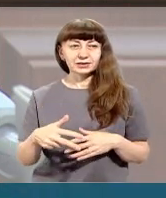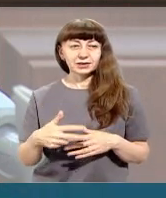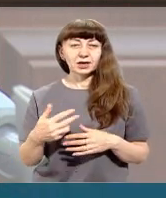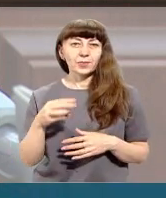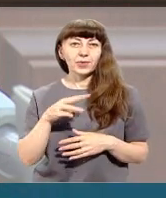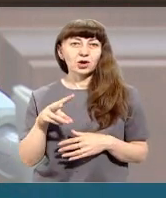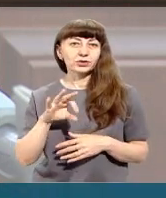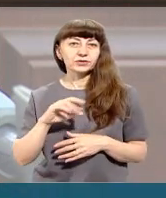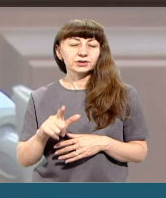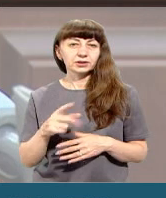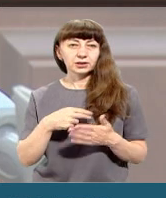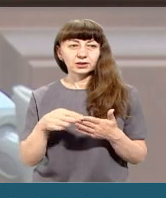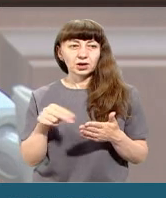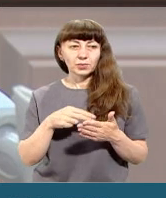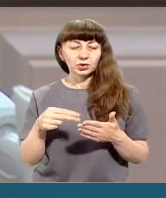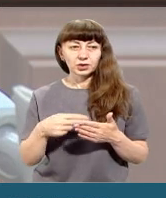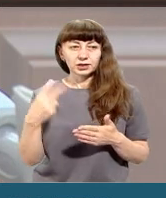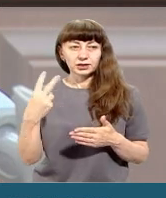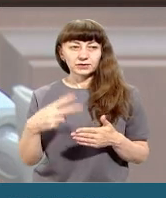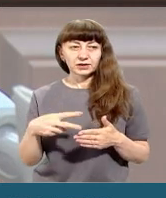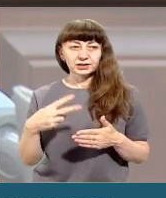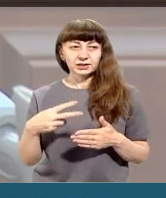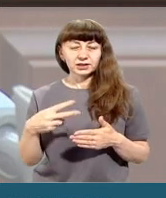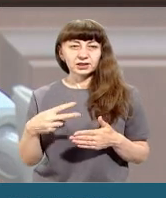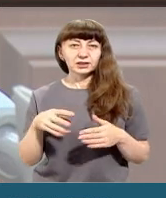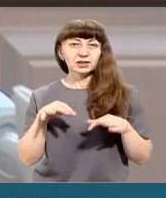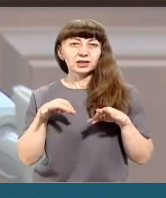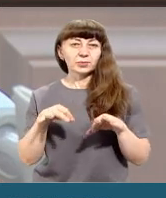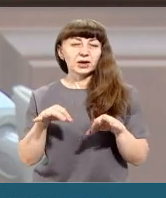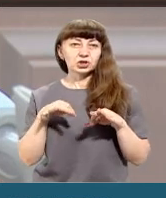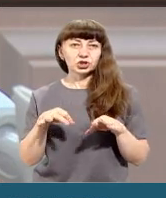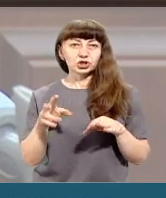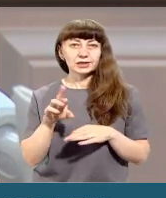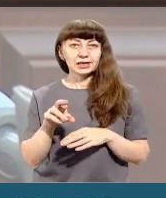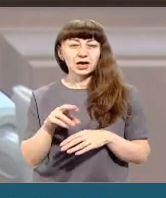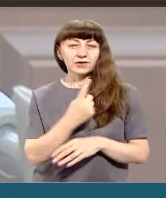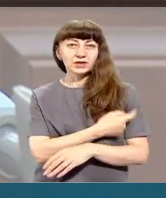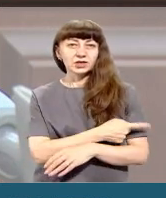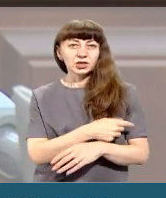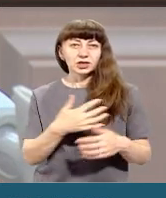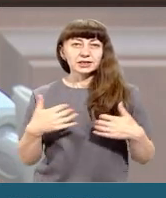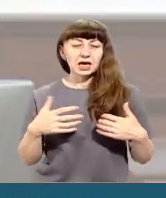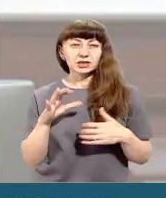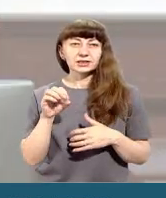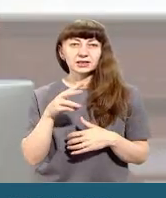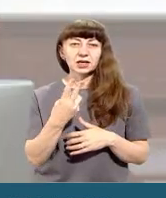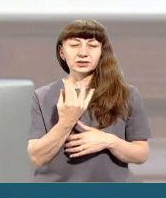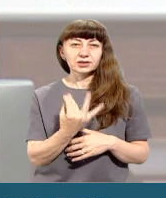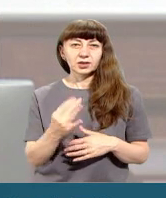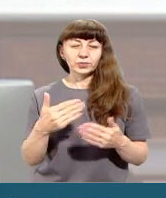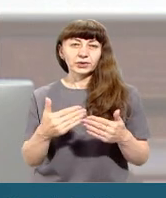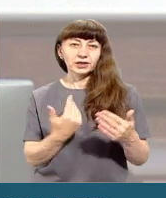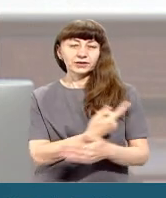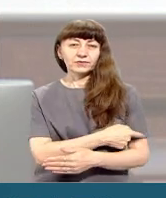230 миллионов тенге на приобретение 20 служебных автомобилей для ветеринарных станций. Перед